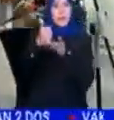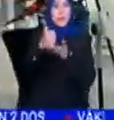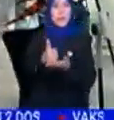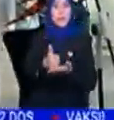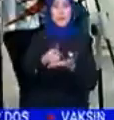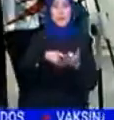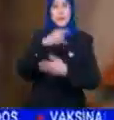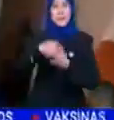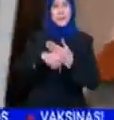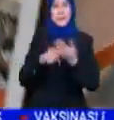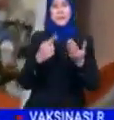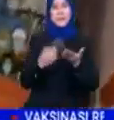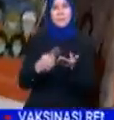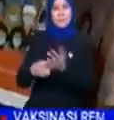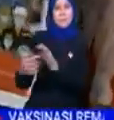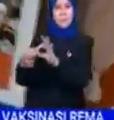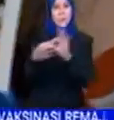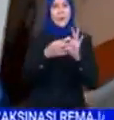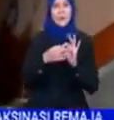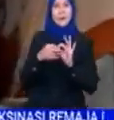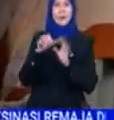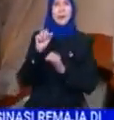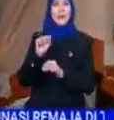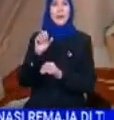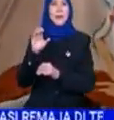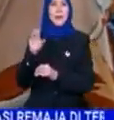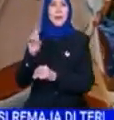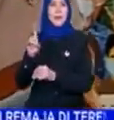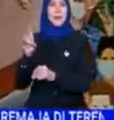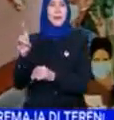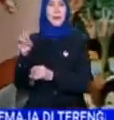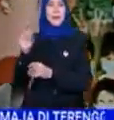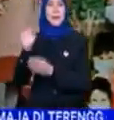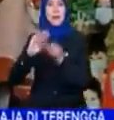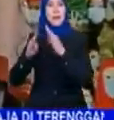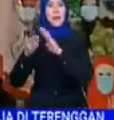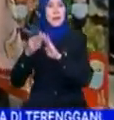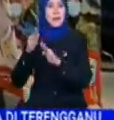dalam program sepakat at community di ibu negara